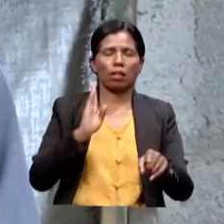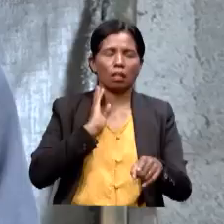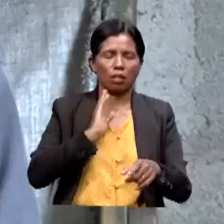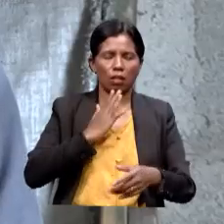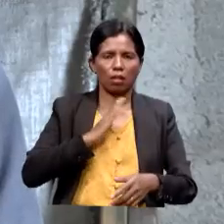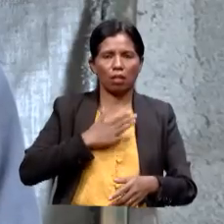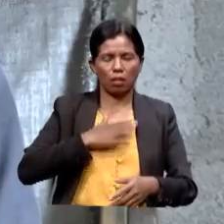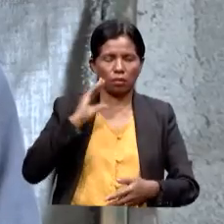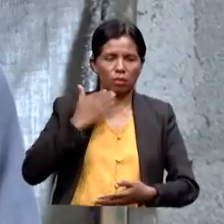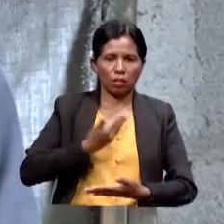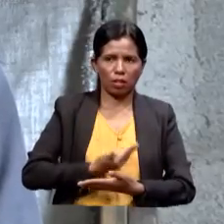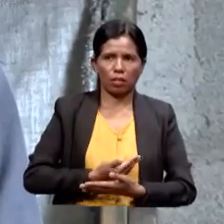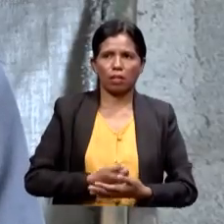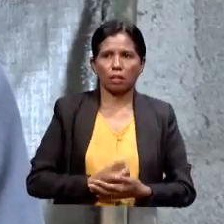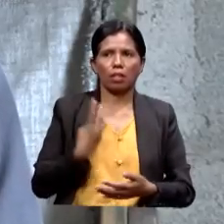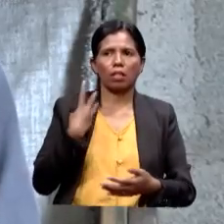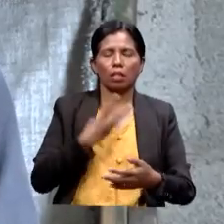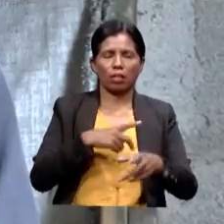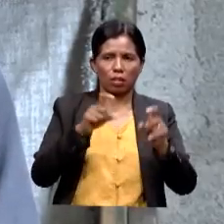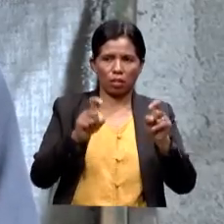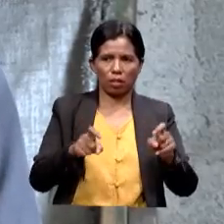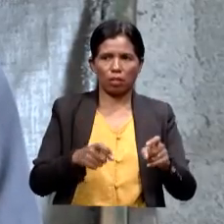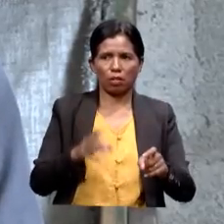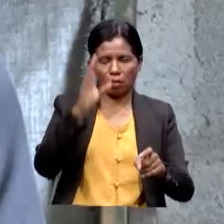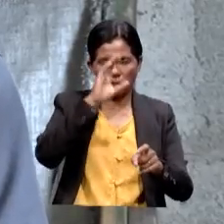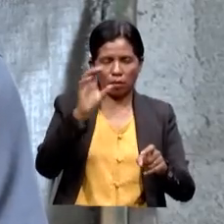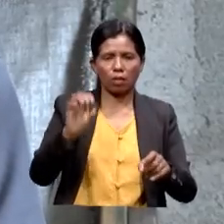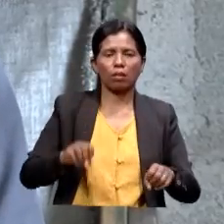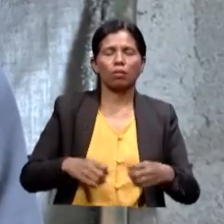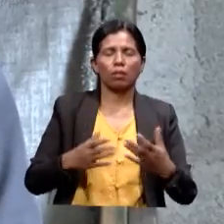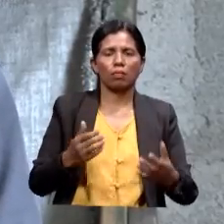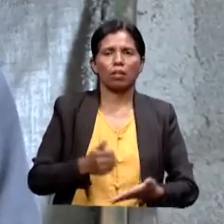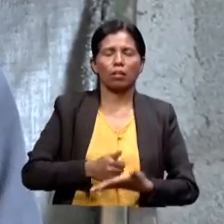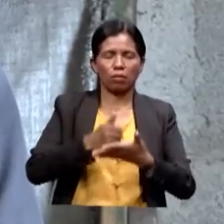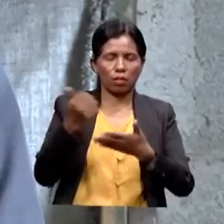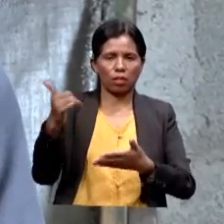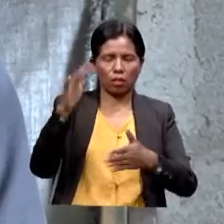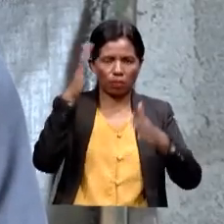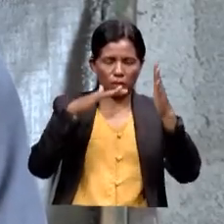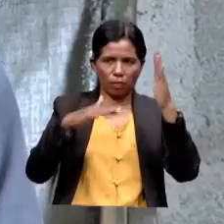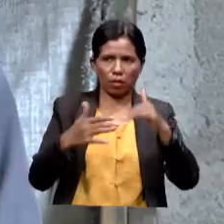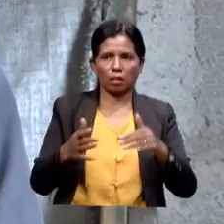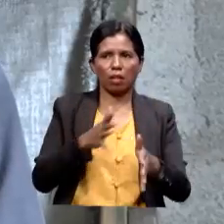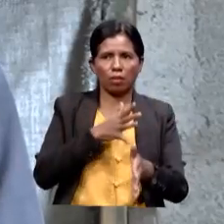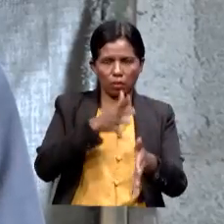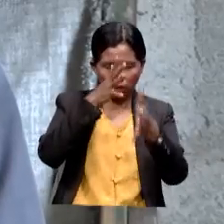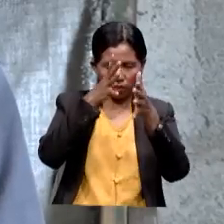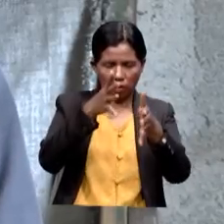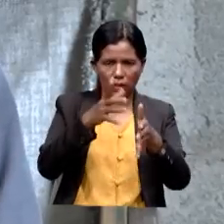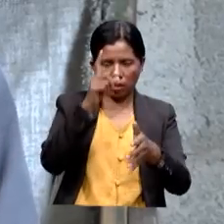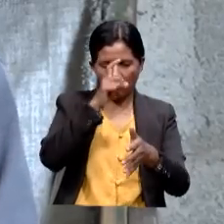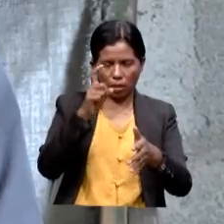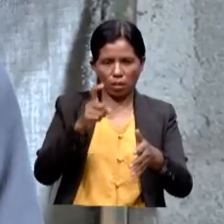aden. Epa. Ita tengke buka meu sansa par bele resolve sendrone problema. Abo abo senan ruaka dari avansaru lo